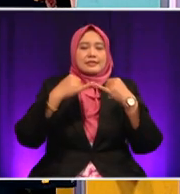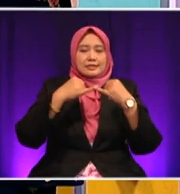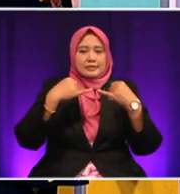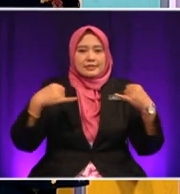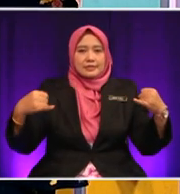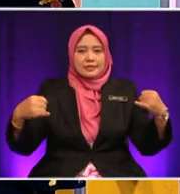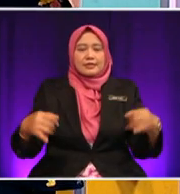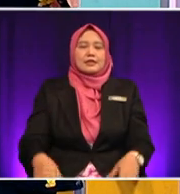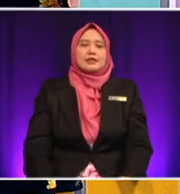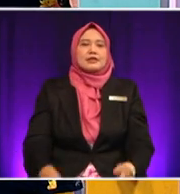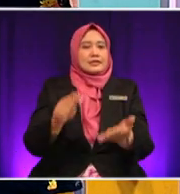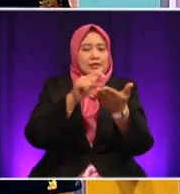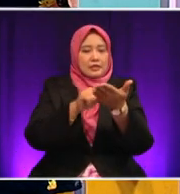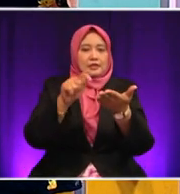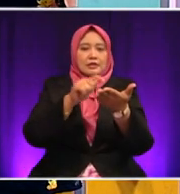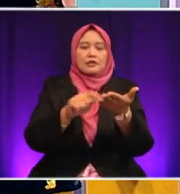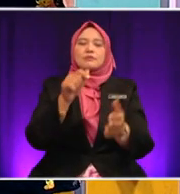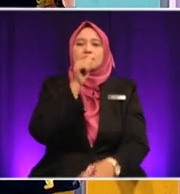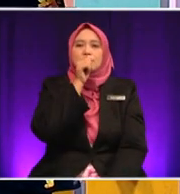Oke jenisnya